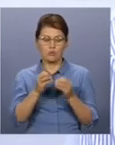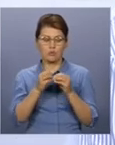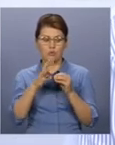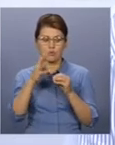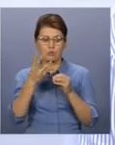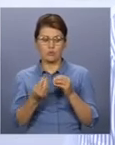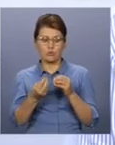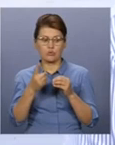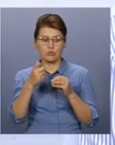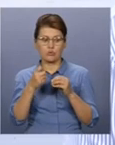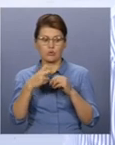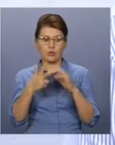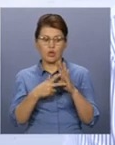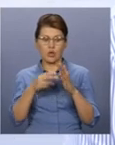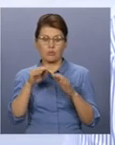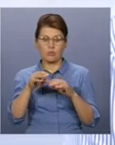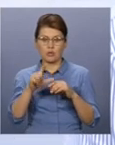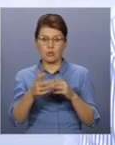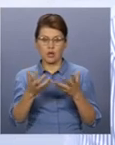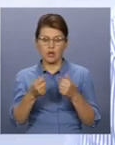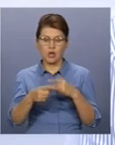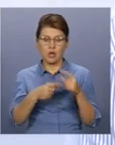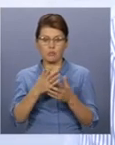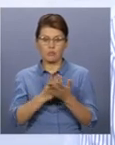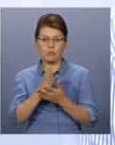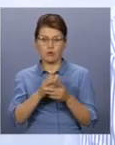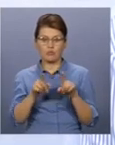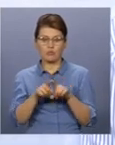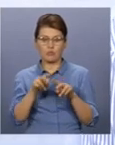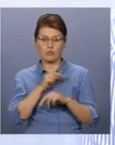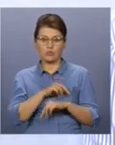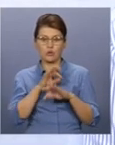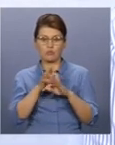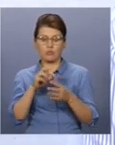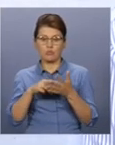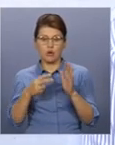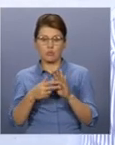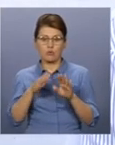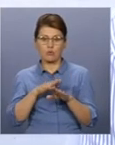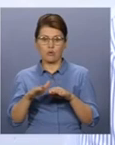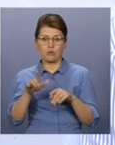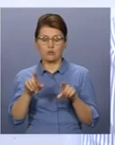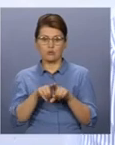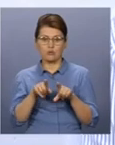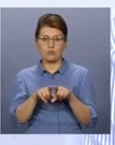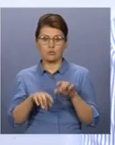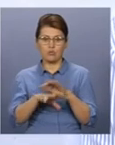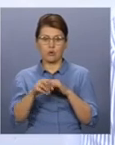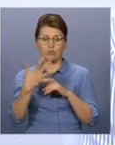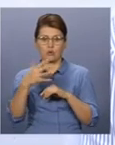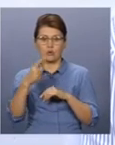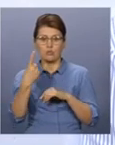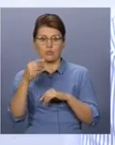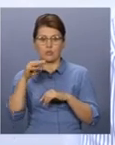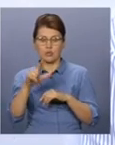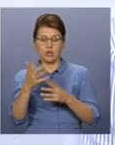күн істеп 118 000 теңге алды. Ал келесі қызметкер сонша жұмыс дегенімен жоспарды орындай алмады. Ақша ұрлап 51 000 теңге